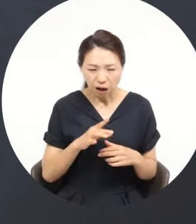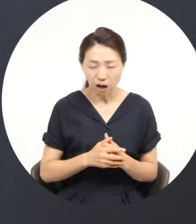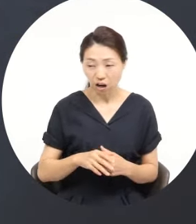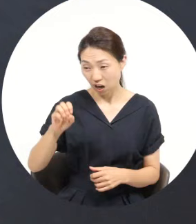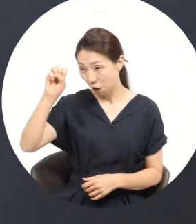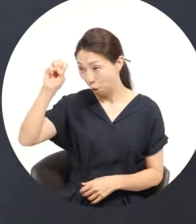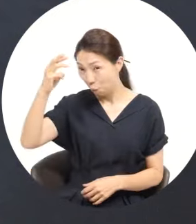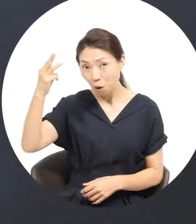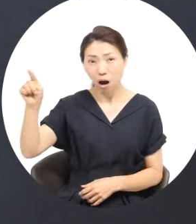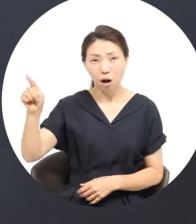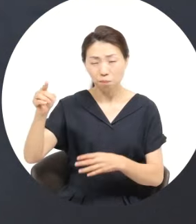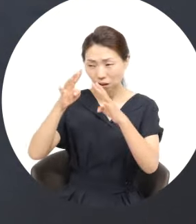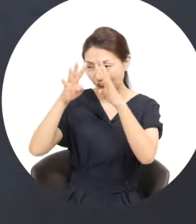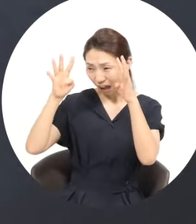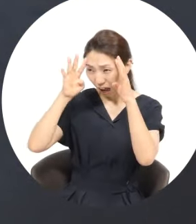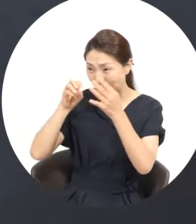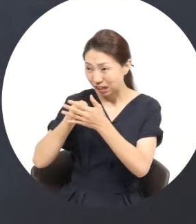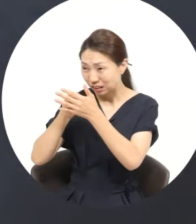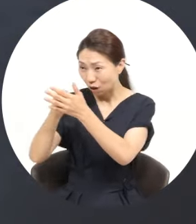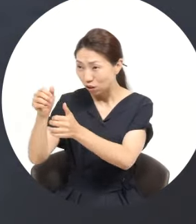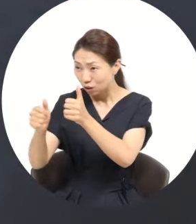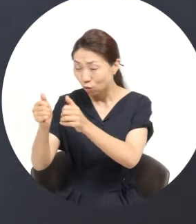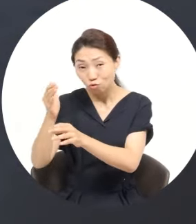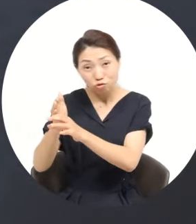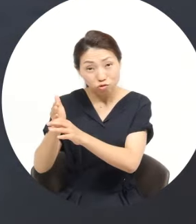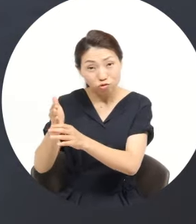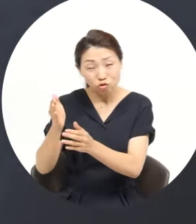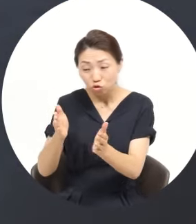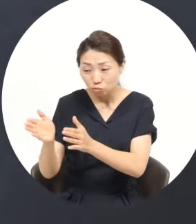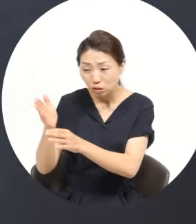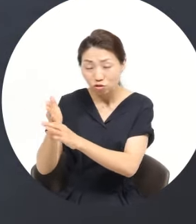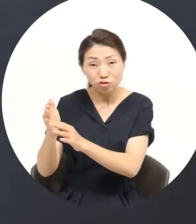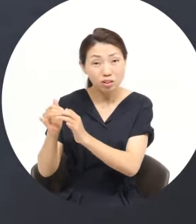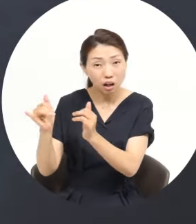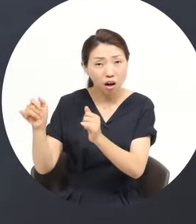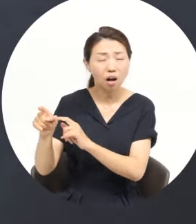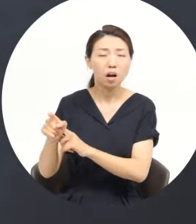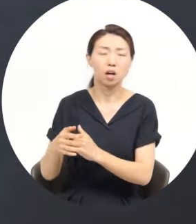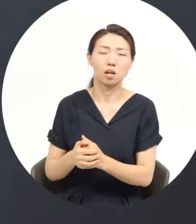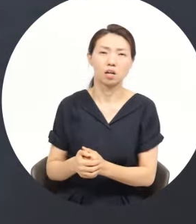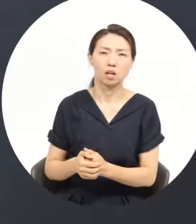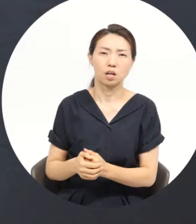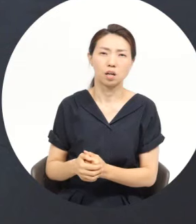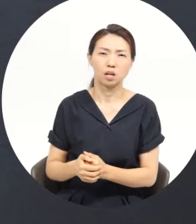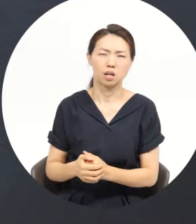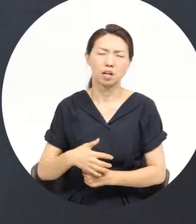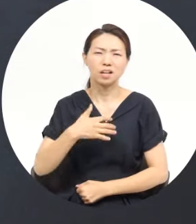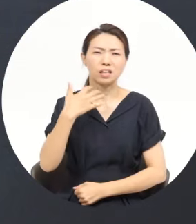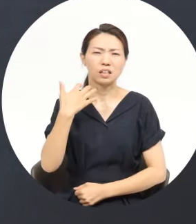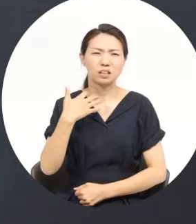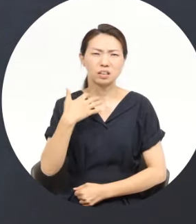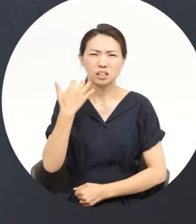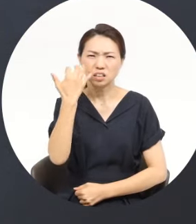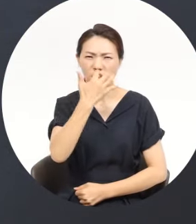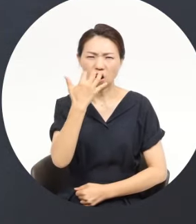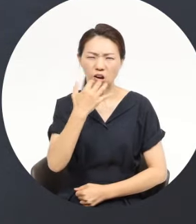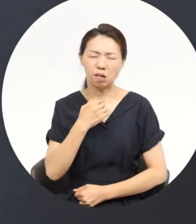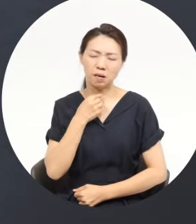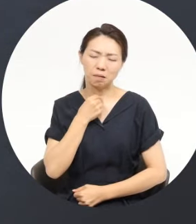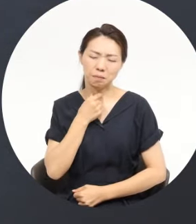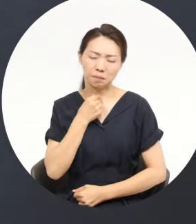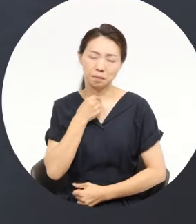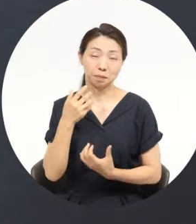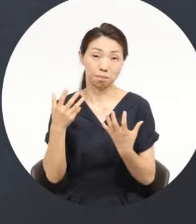하기 때문에 예를 들면 고3 입시생들이 남자 같으면 이게 성적으로 한참 이렇게 막